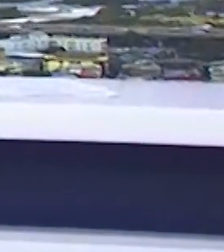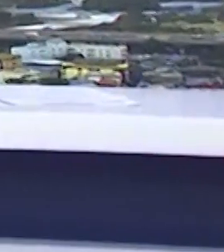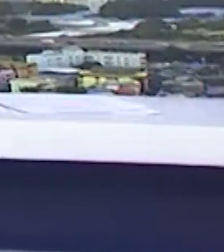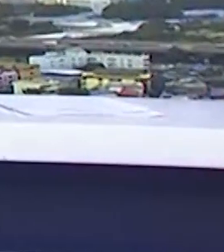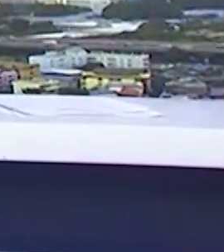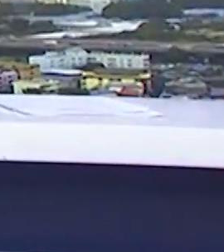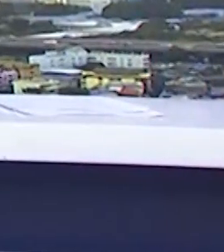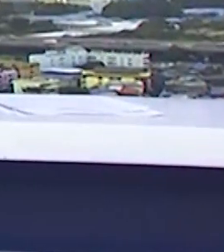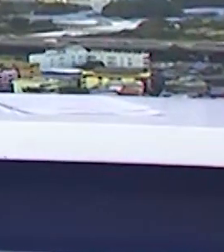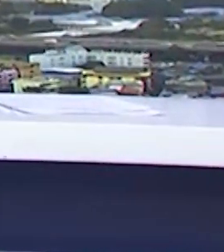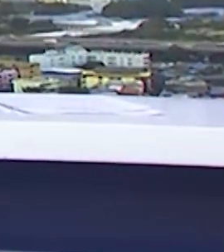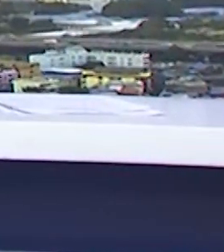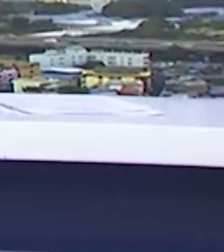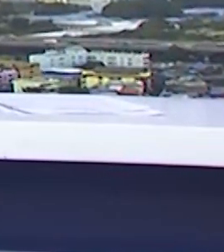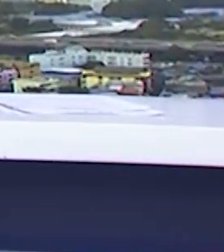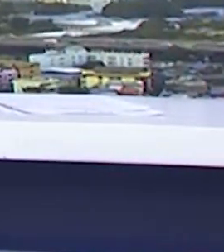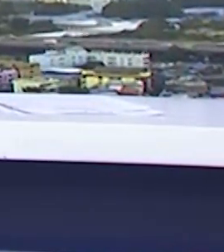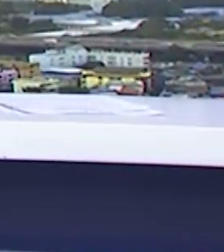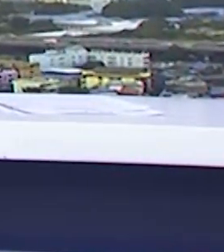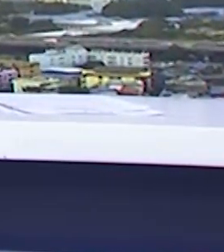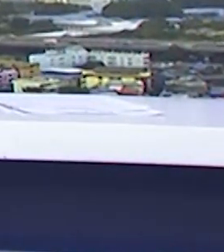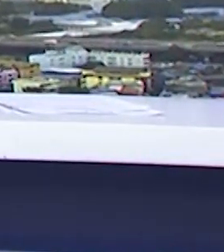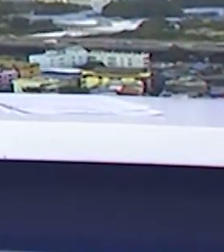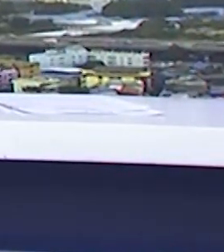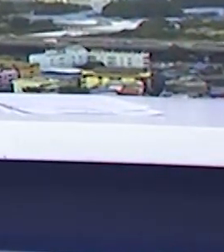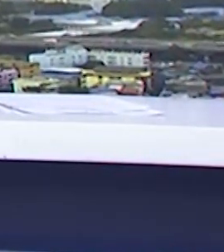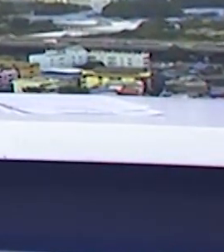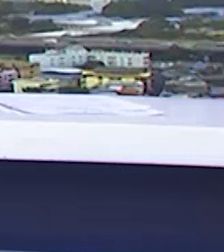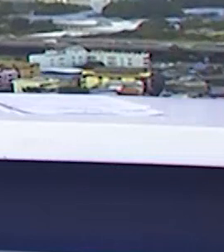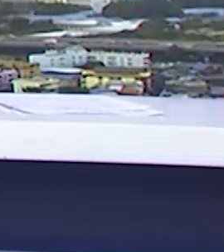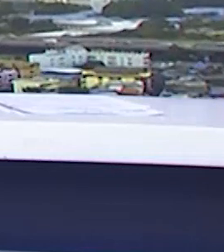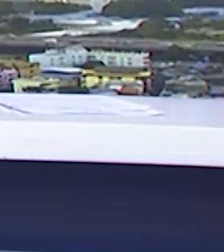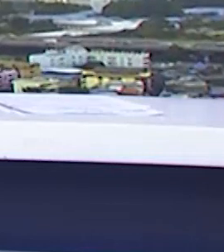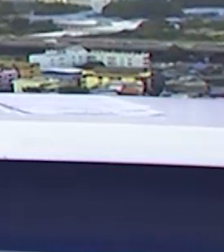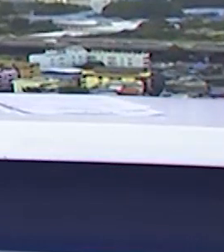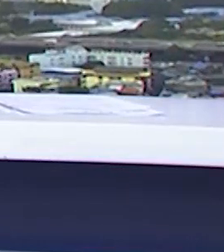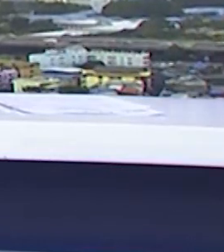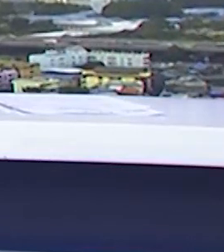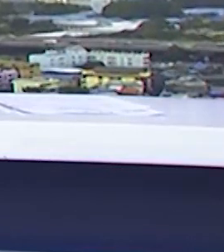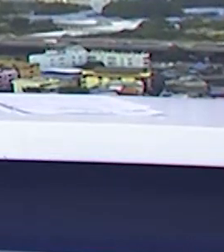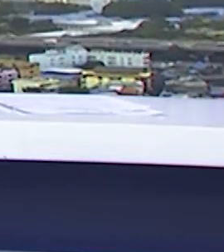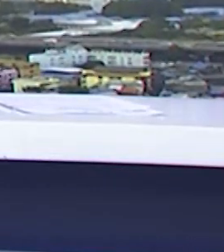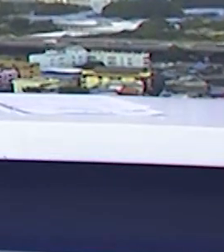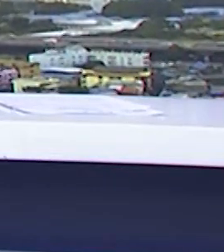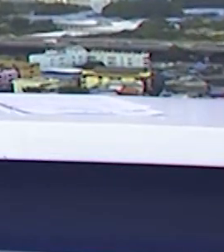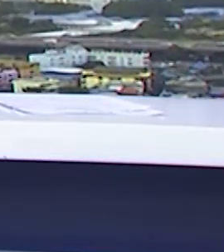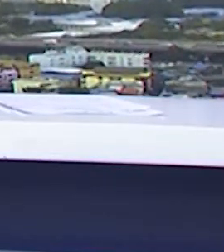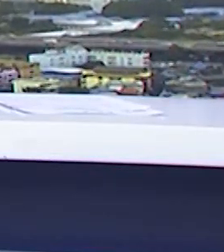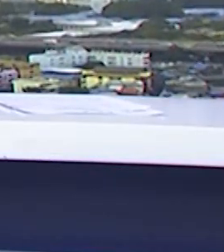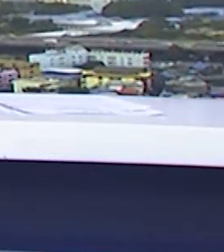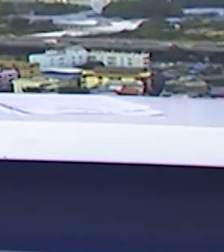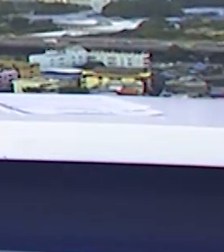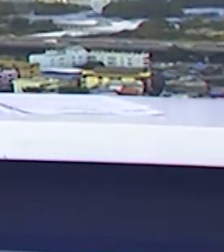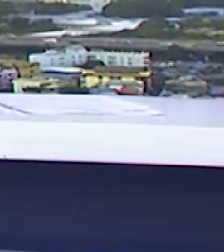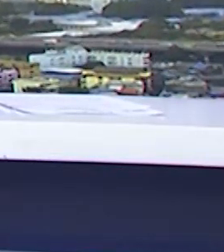กลับมาติดตามในช่วงสุดท้ายเวลาจำกัดนะครับคุณผู้ชมไปดูกันเลยว่าท่านนายกรัฐมนตรีก่อนหน้านี้นะครับเพิ่งได้มีการลุกขึ้นแล้วก็ชี้แจงกับการอภิปรายที่เกิด